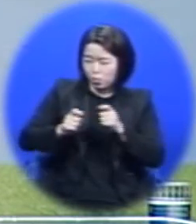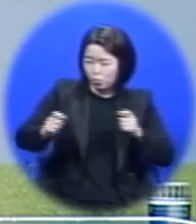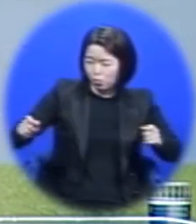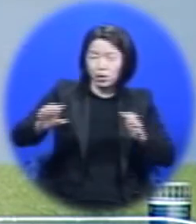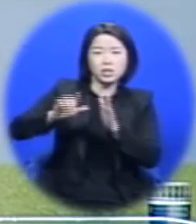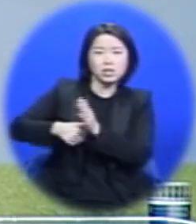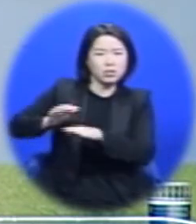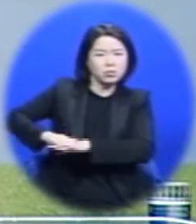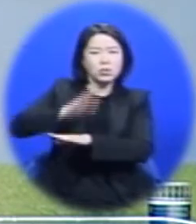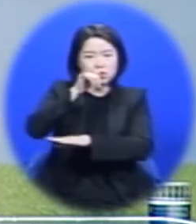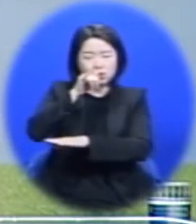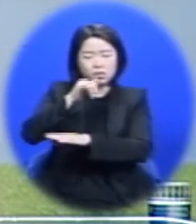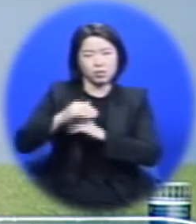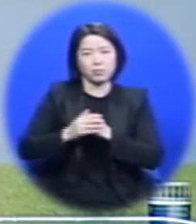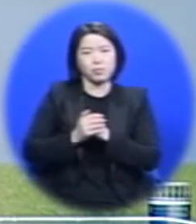묶여 있는 겁니다.